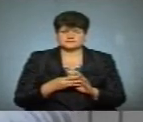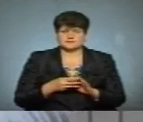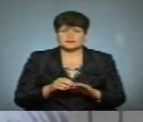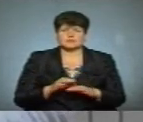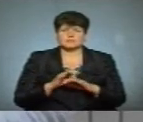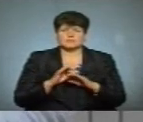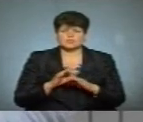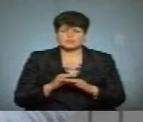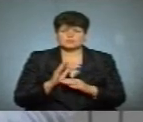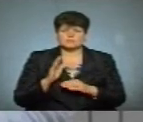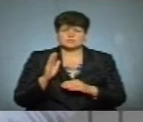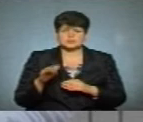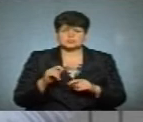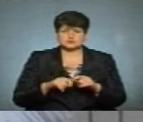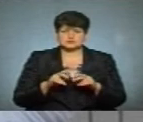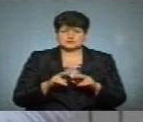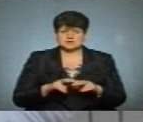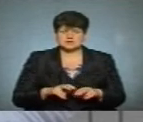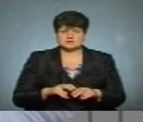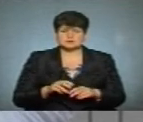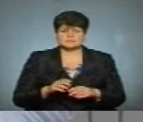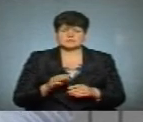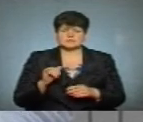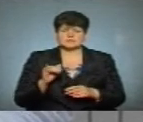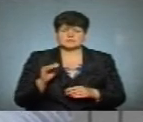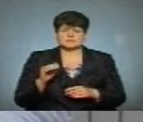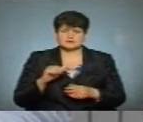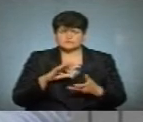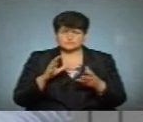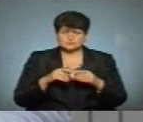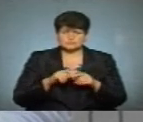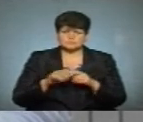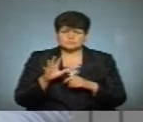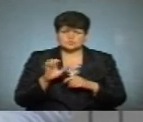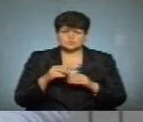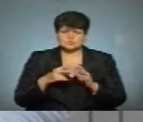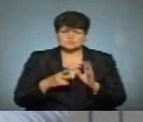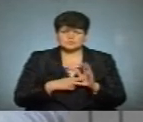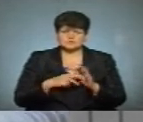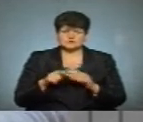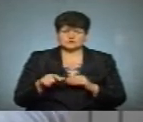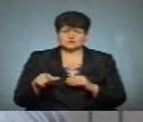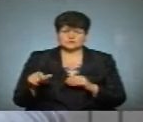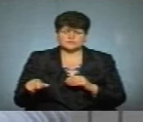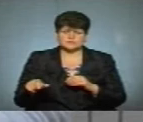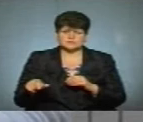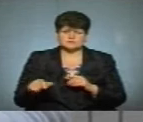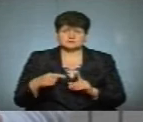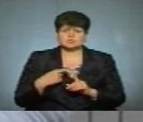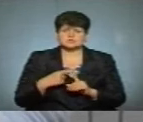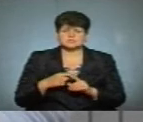Проводяться подальші дослідження методом ІФА. Всього обстежено 517 чоловік з